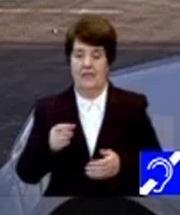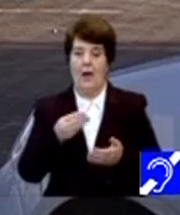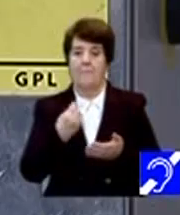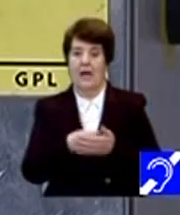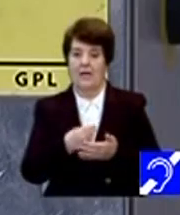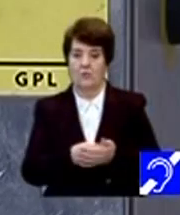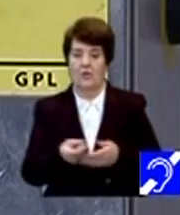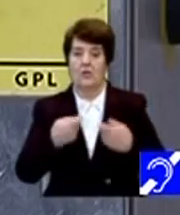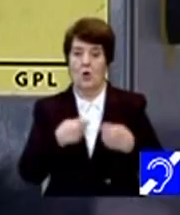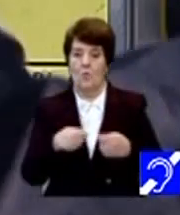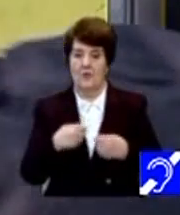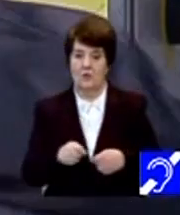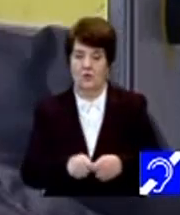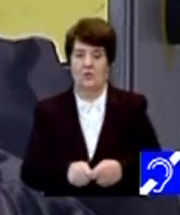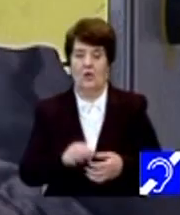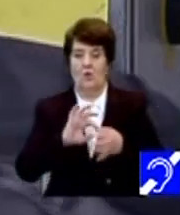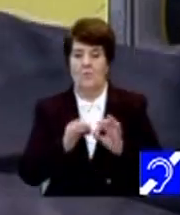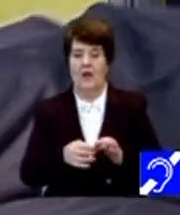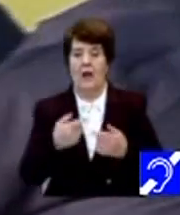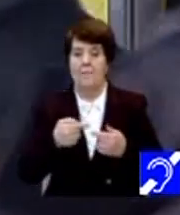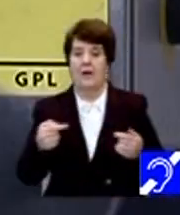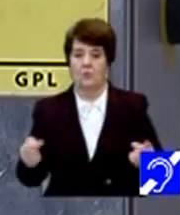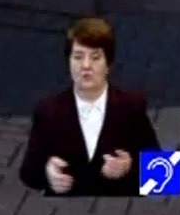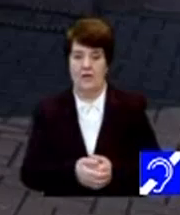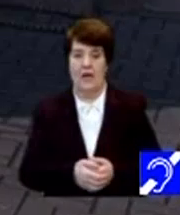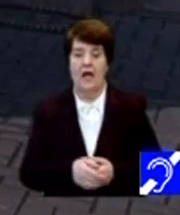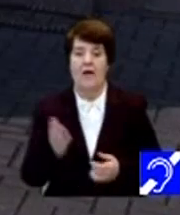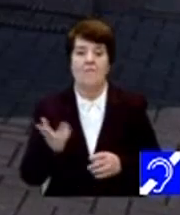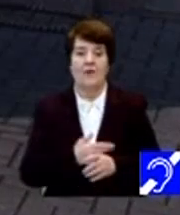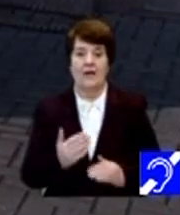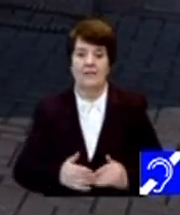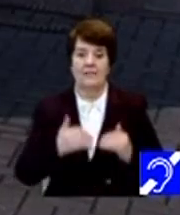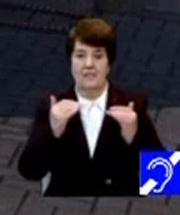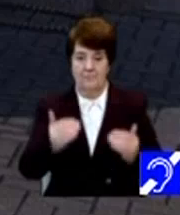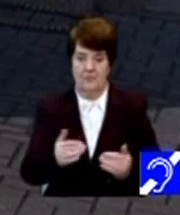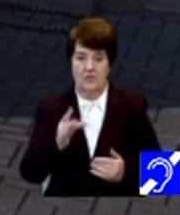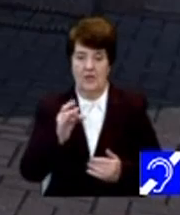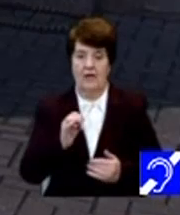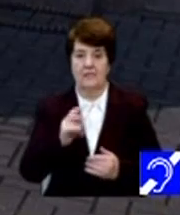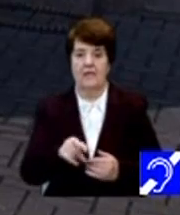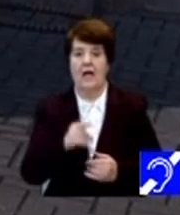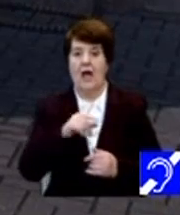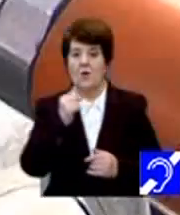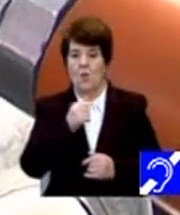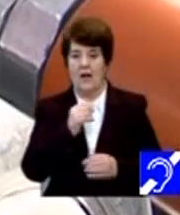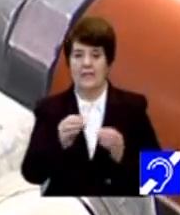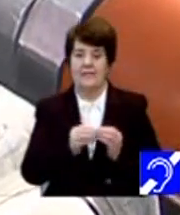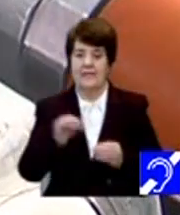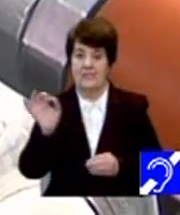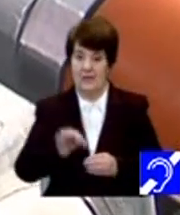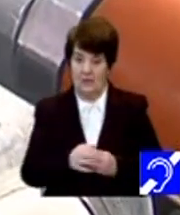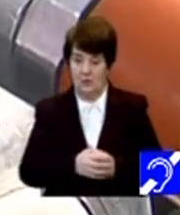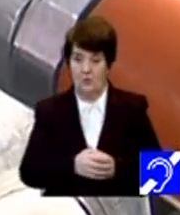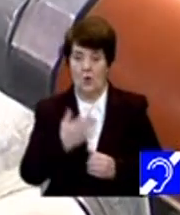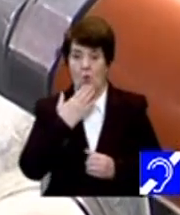de sine stătător prețurile de comercializare cu amănuntul a produselor petroliere, fără să depășească însă rata de rentabilitate anuală